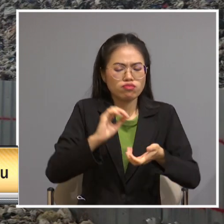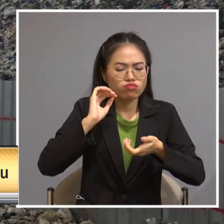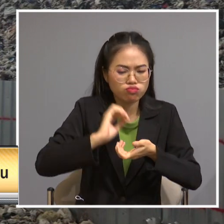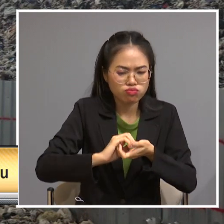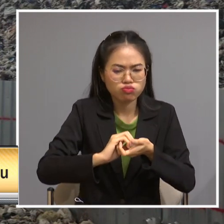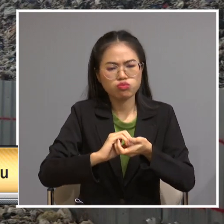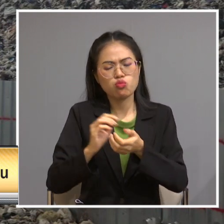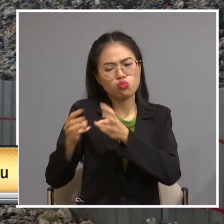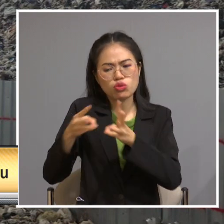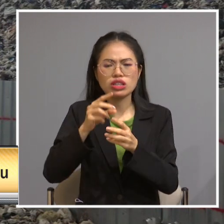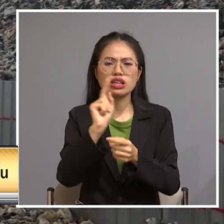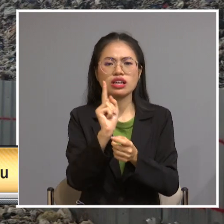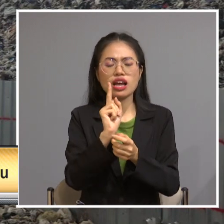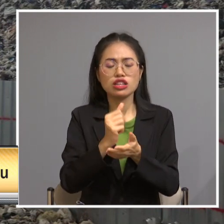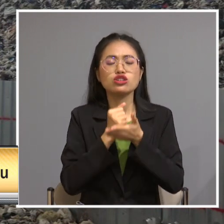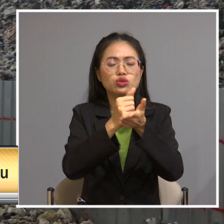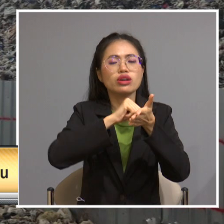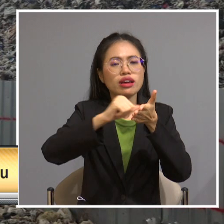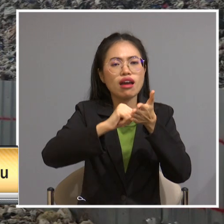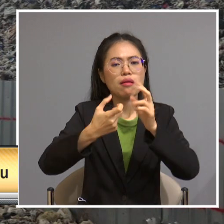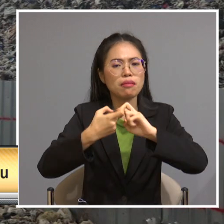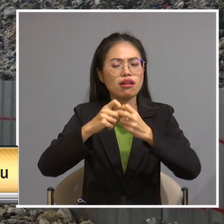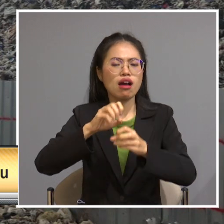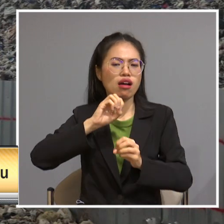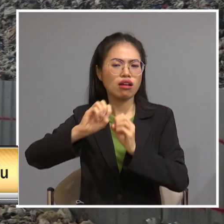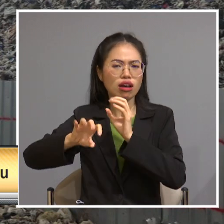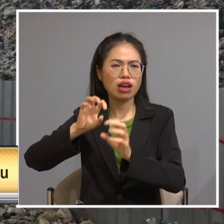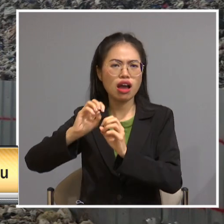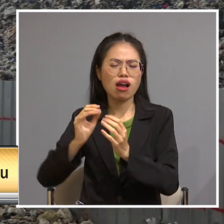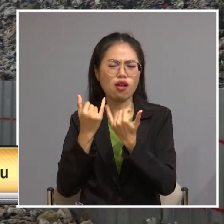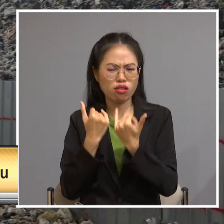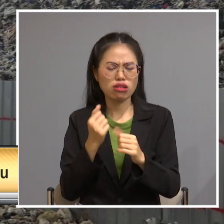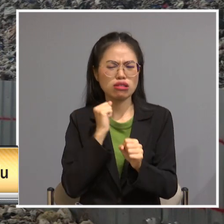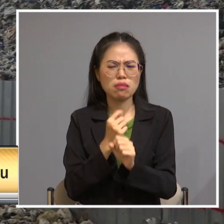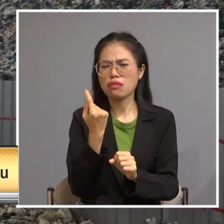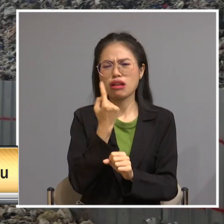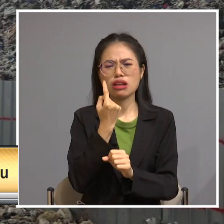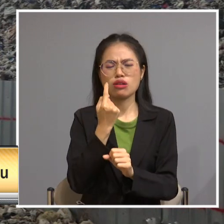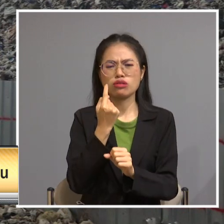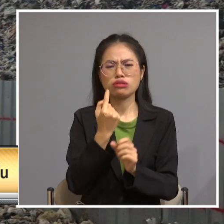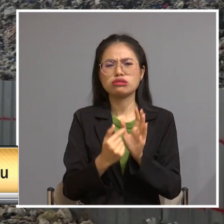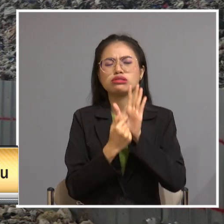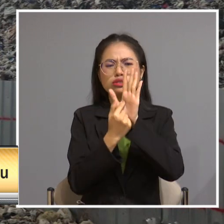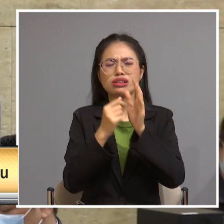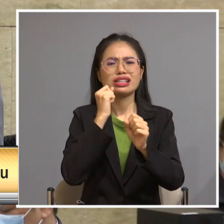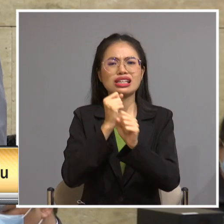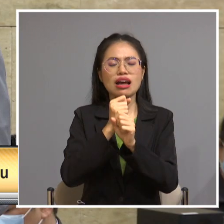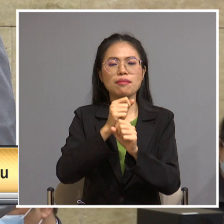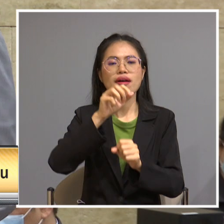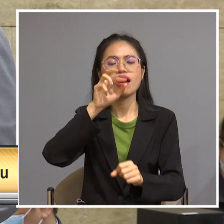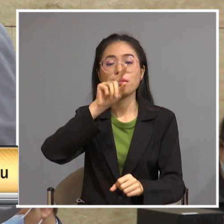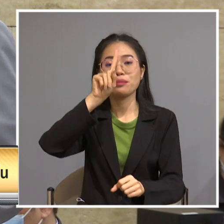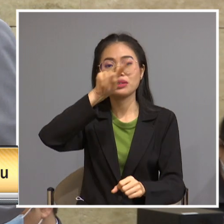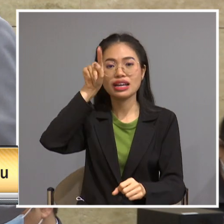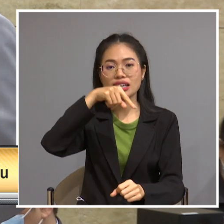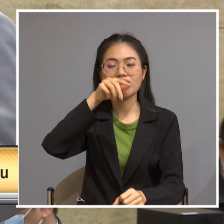ผลทางใดที่จะแ้บัญหาขยะนี้ได้ออกมาได้ทางเดียวครัก็คอการทำที่เรีกวา RDFก